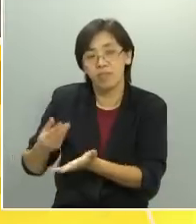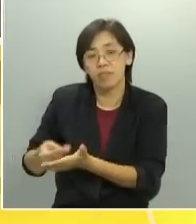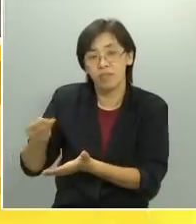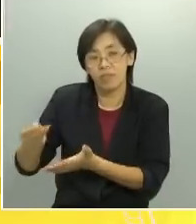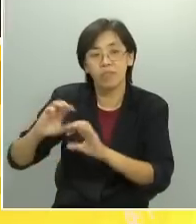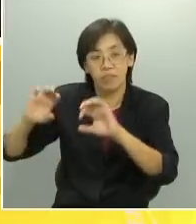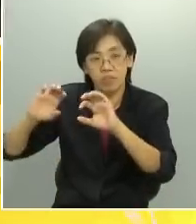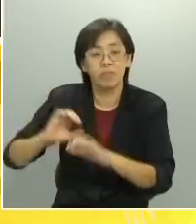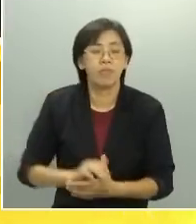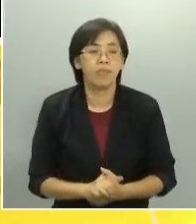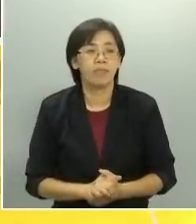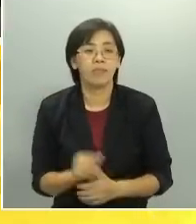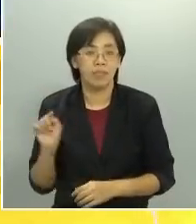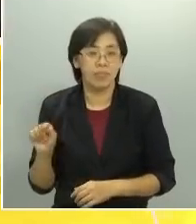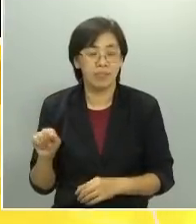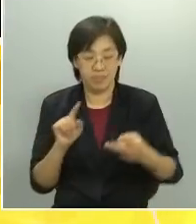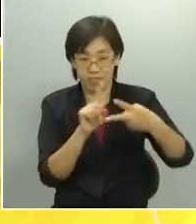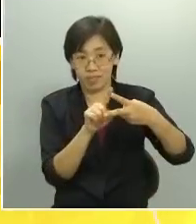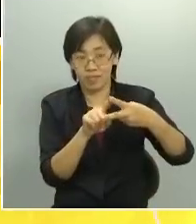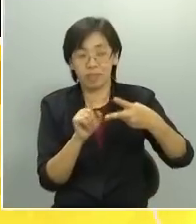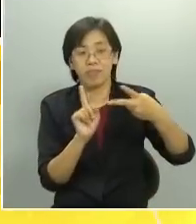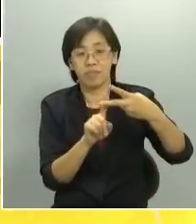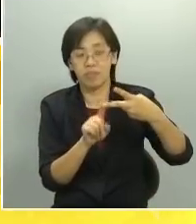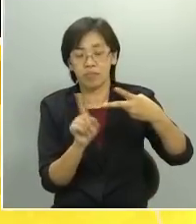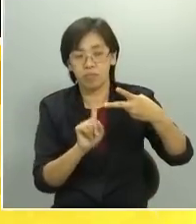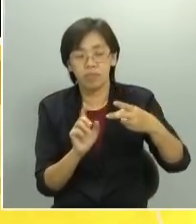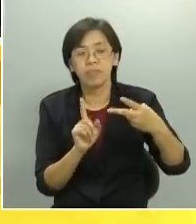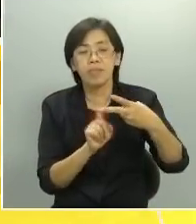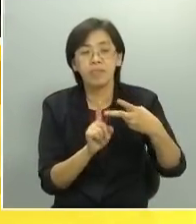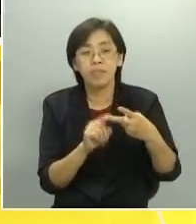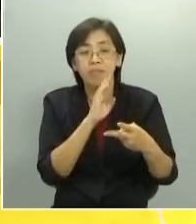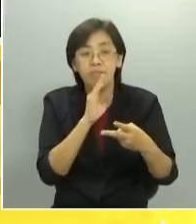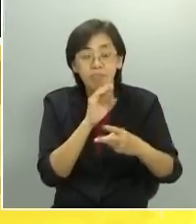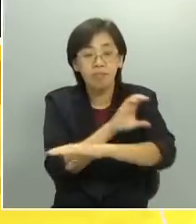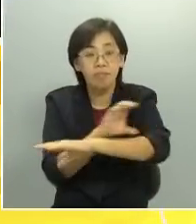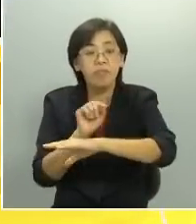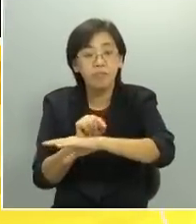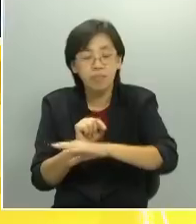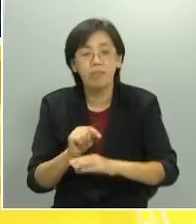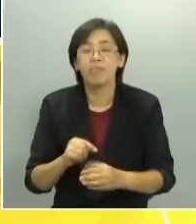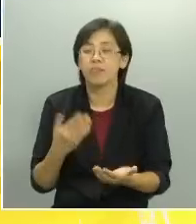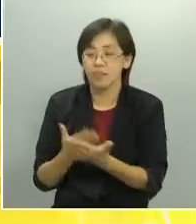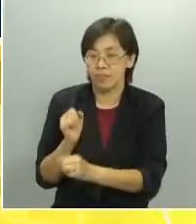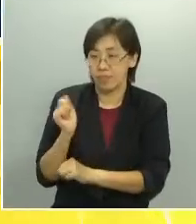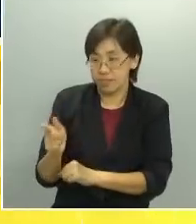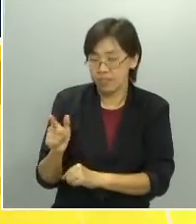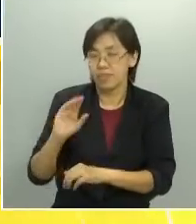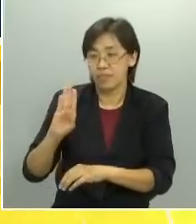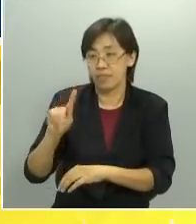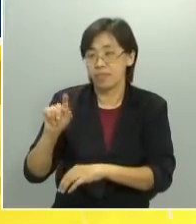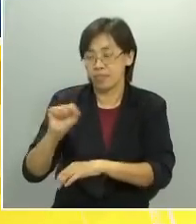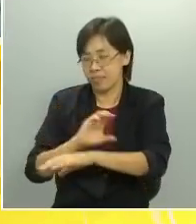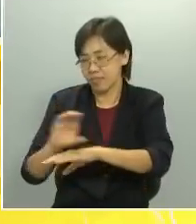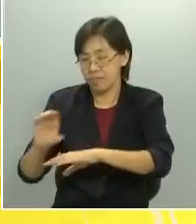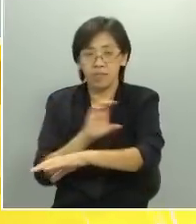บาลอันนี้ก้อนที่1ก้อนที่2ก็คือพอเปิดปุ๊บจ้างเค้าเดินรถโดยไม่เก็บสตางค์ออกก่อนจ้